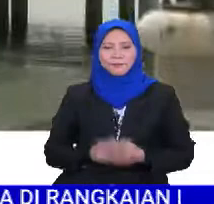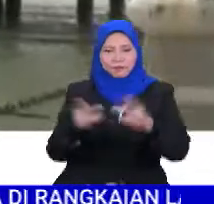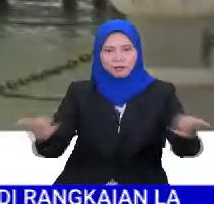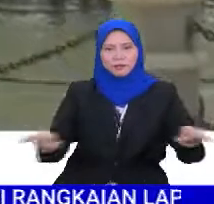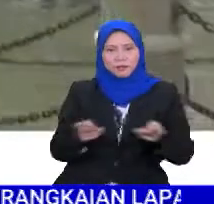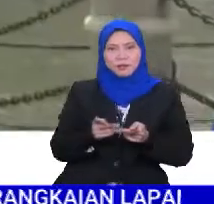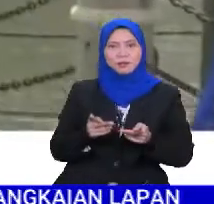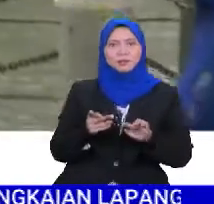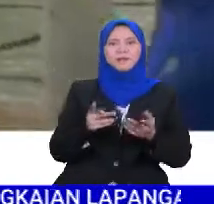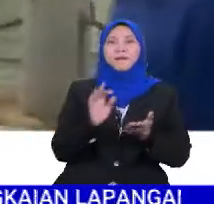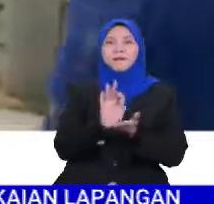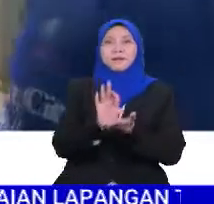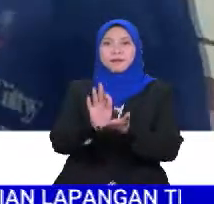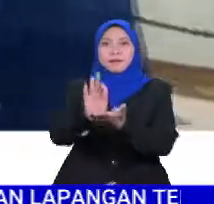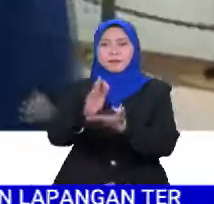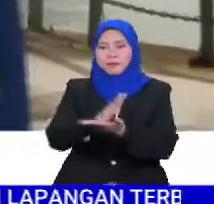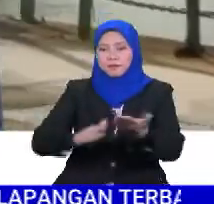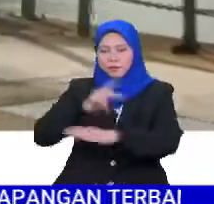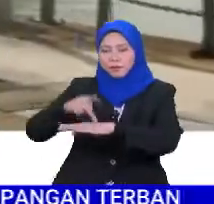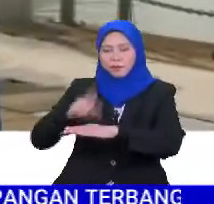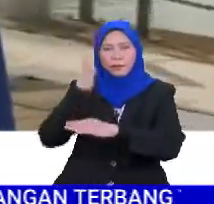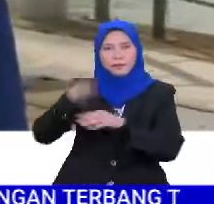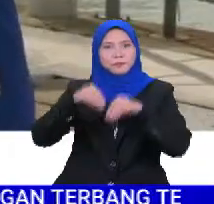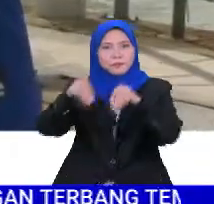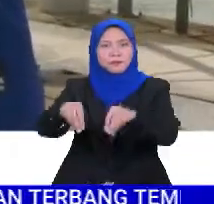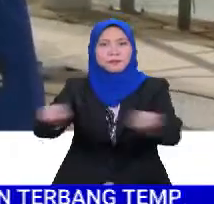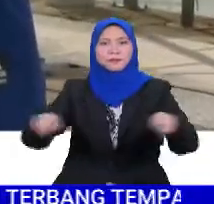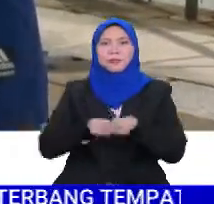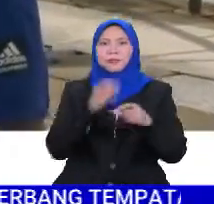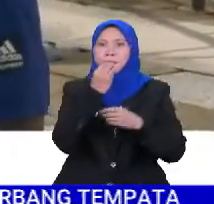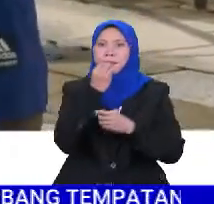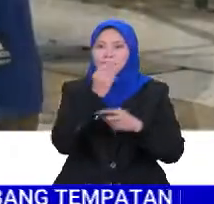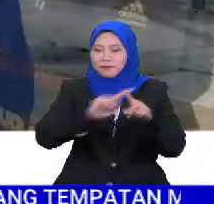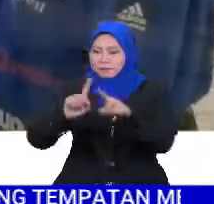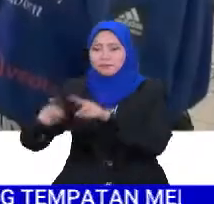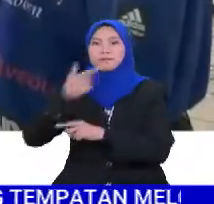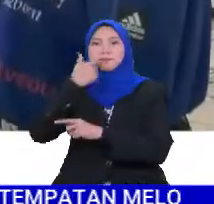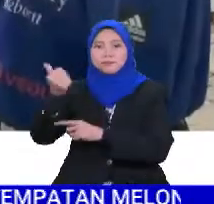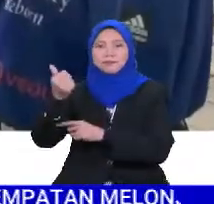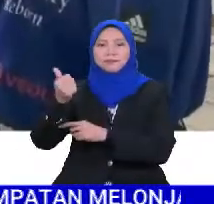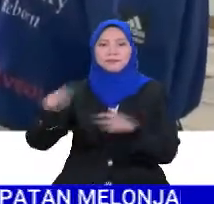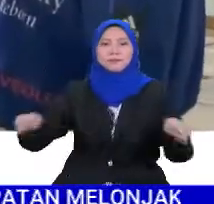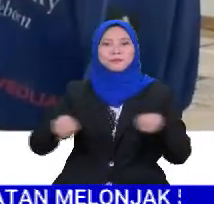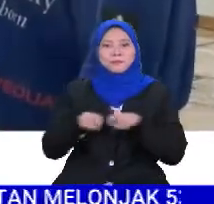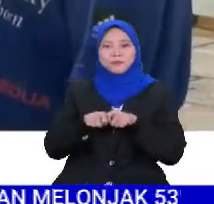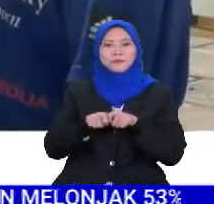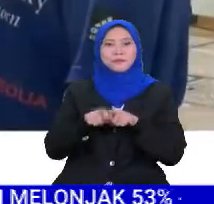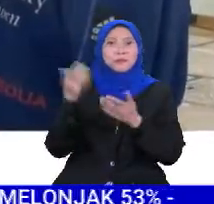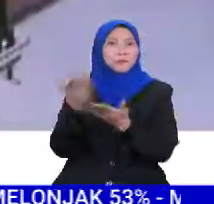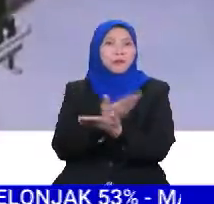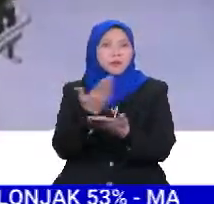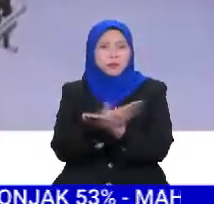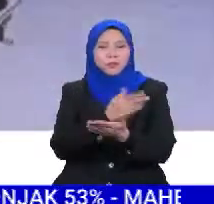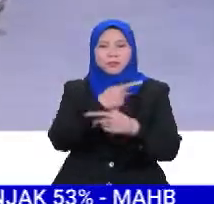Kawasan sekitar terminal feri di bahagian pulau akan menempatkan pelbagai makanan enak negeri itu selain menjadi pencetus fenomena baru